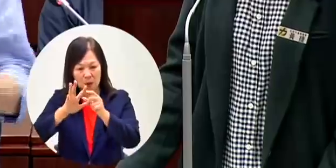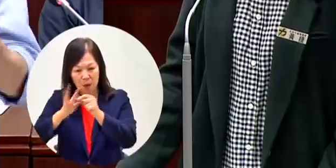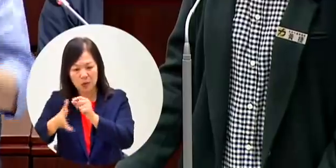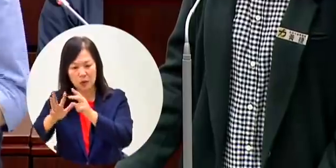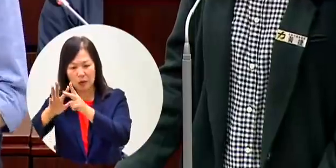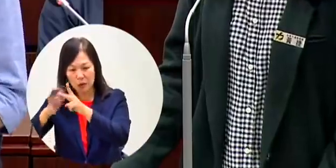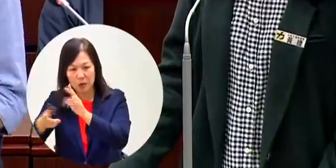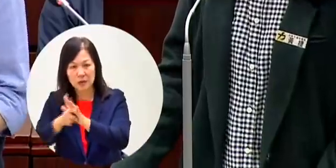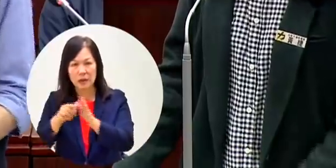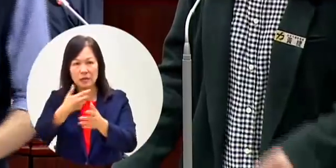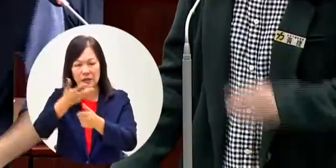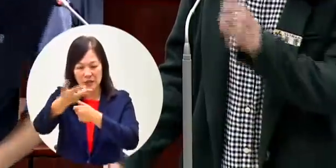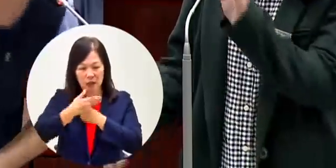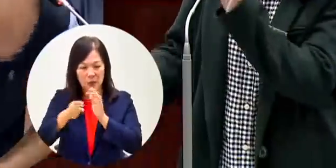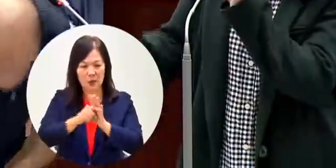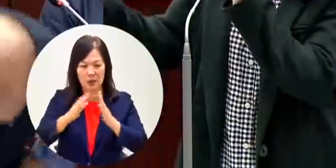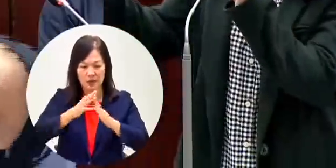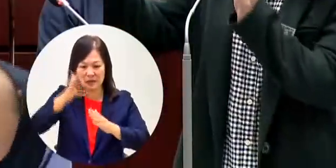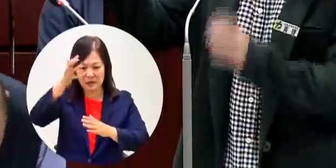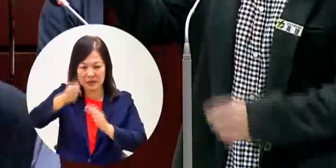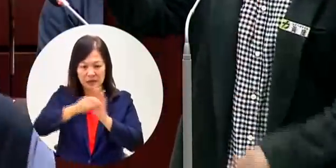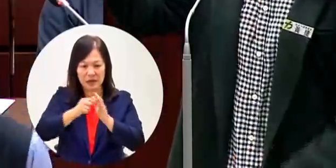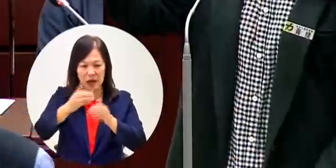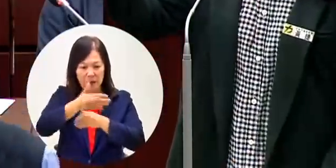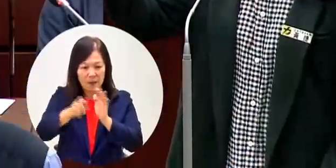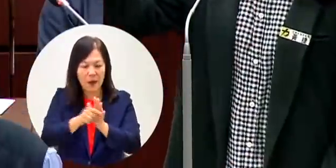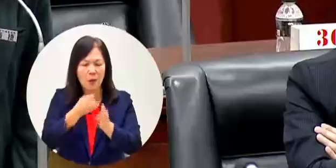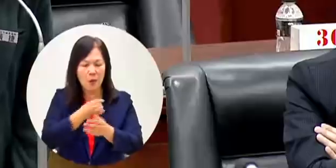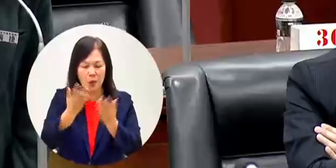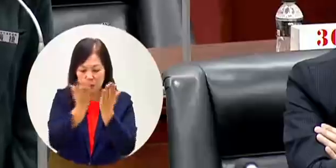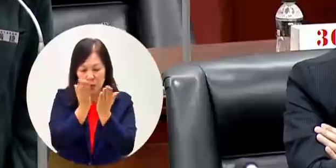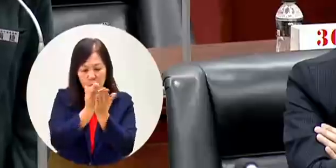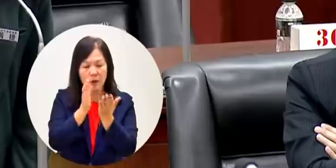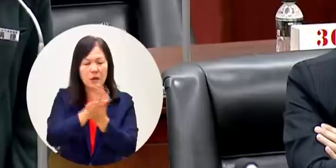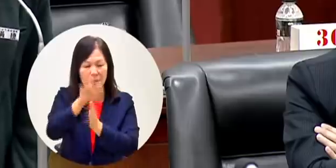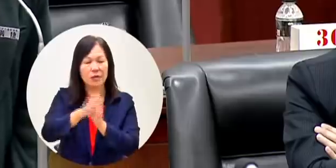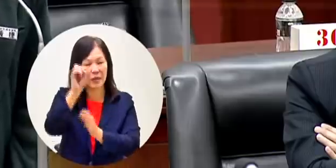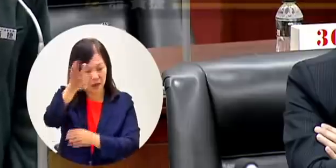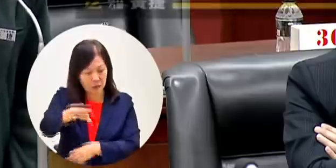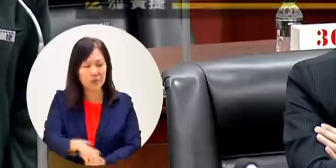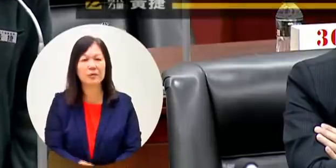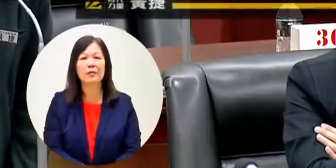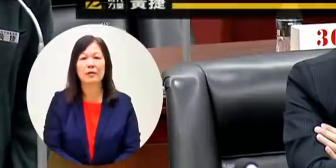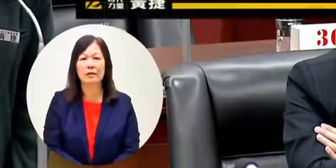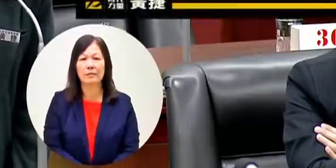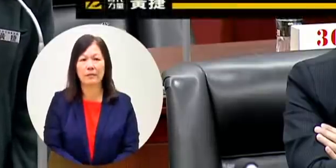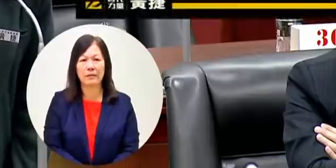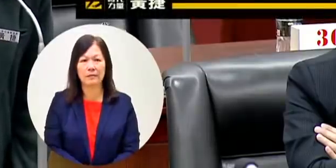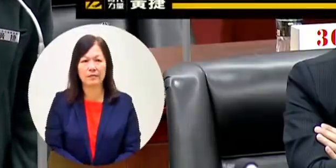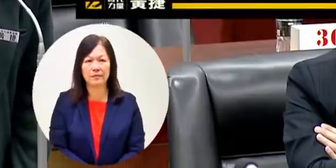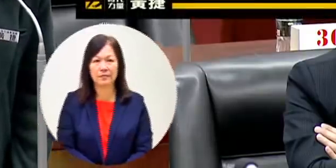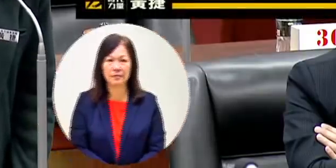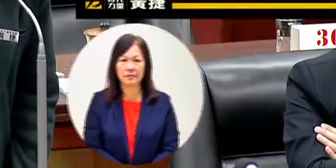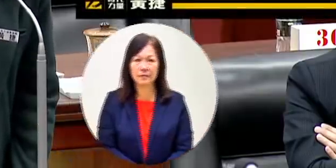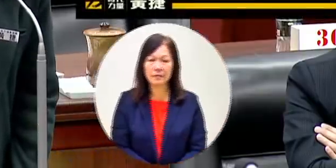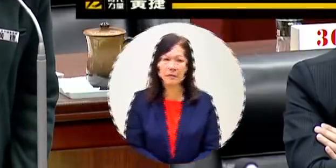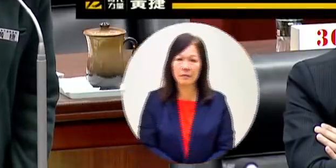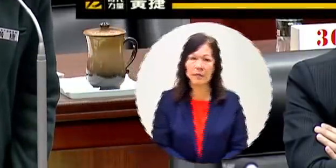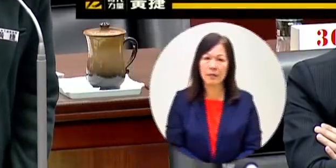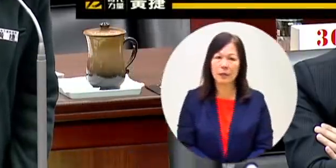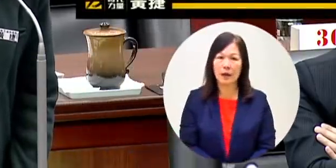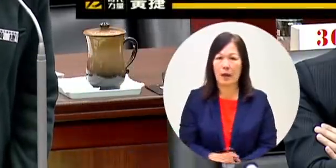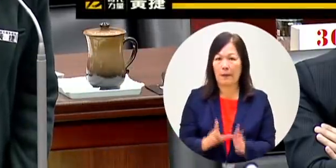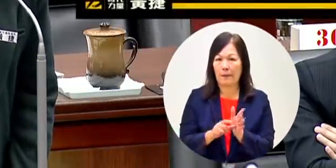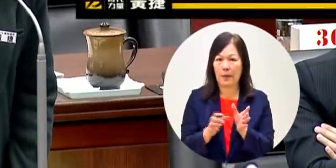我研读完毕我再跟你报告。 好吧？ 好， OK。 好，那因为时间不够，我直接跳